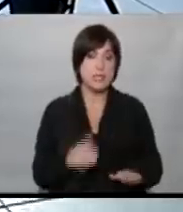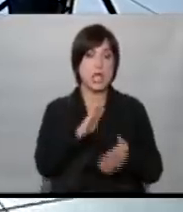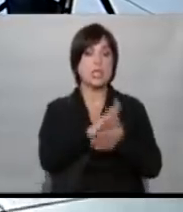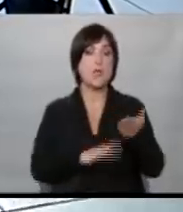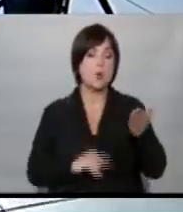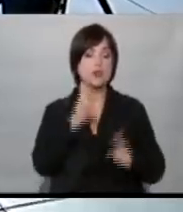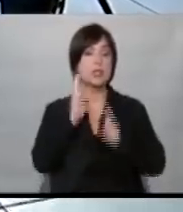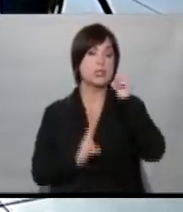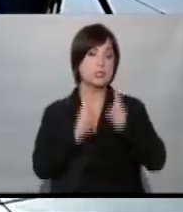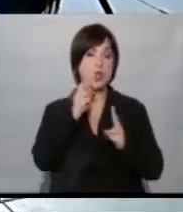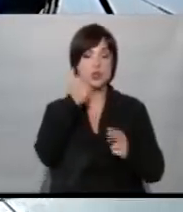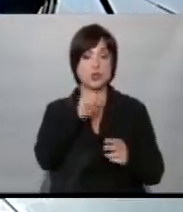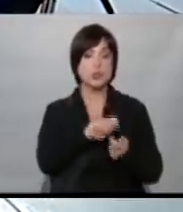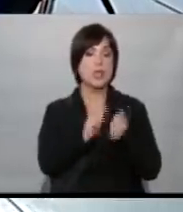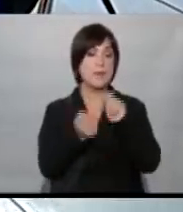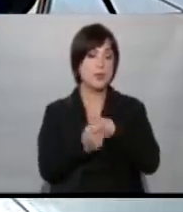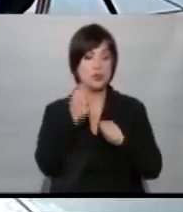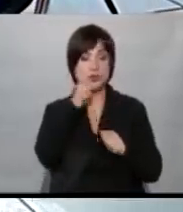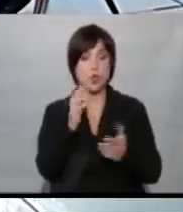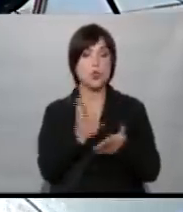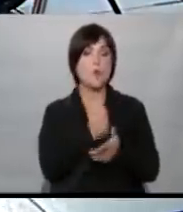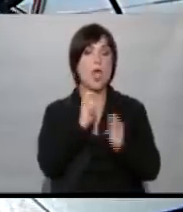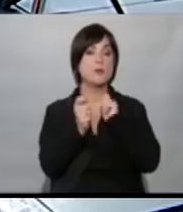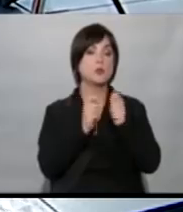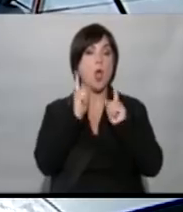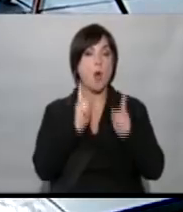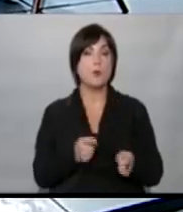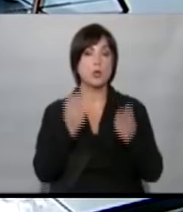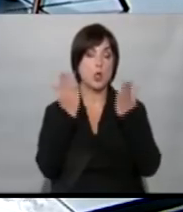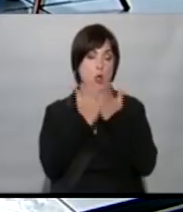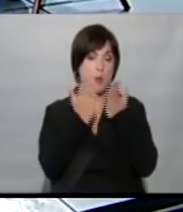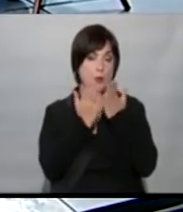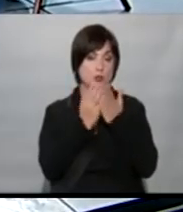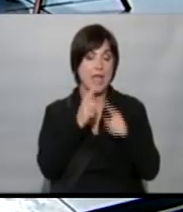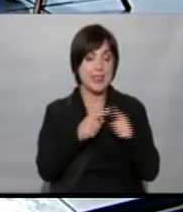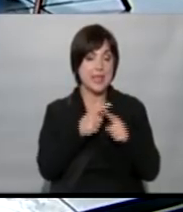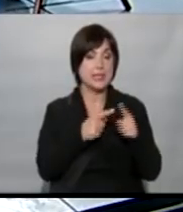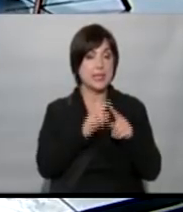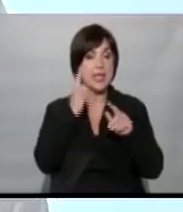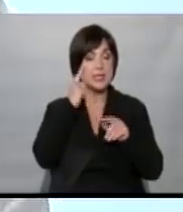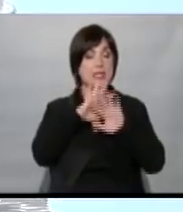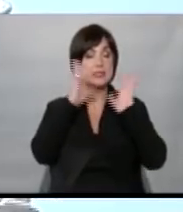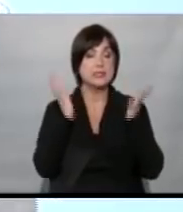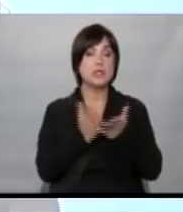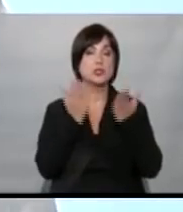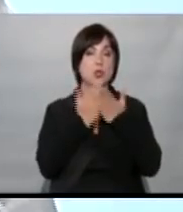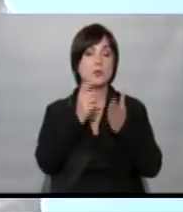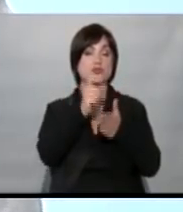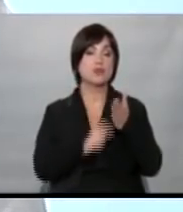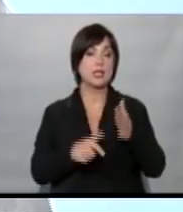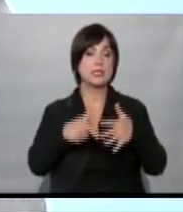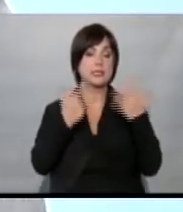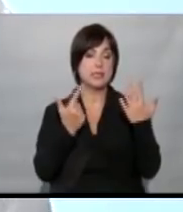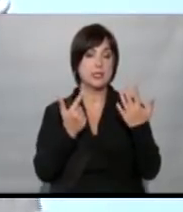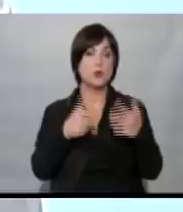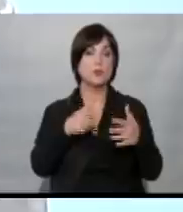да дискутира за тоа што се менува, што добиваме со договорот, мора да го има прочитано и тоа детално и да знае се што пишува. Членот 7 и